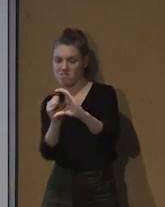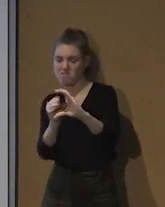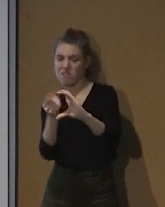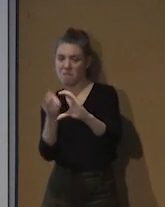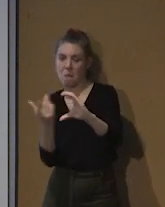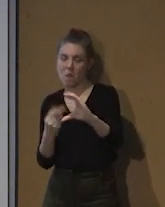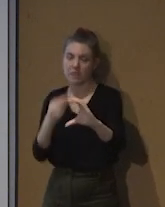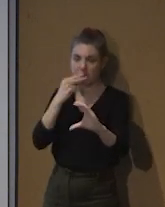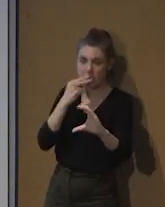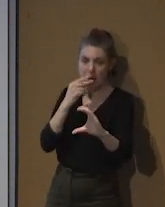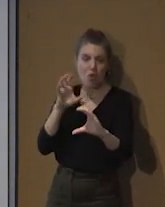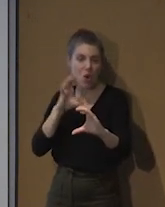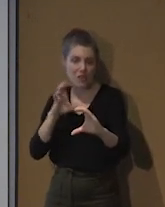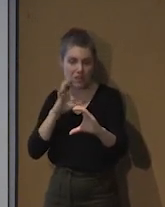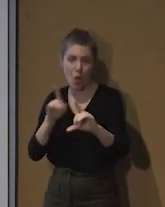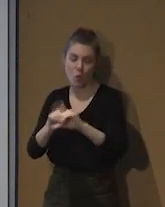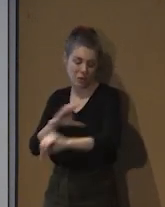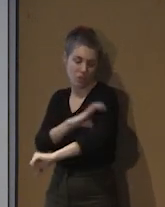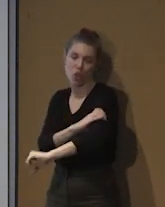tabac, l'hypertension.